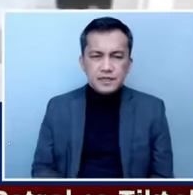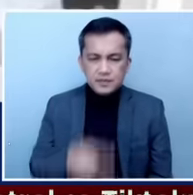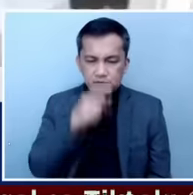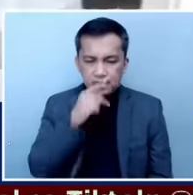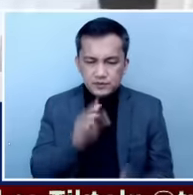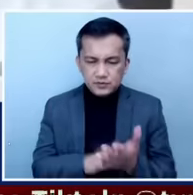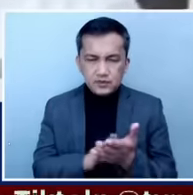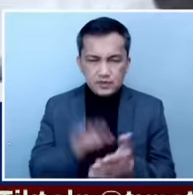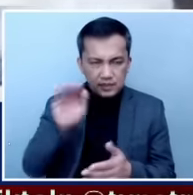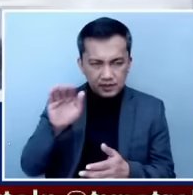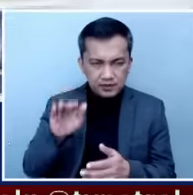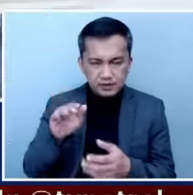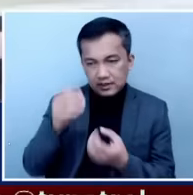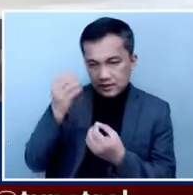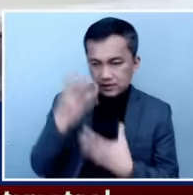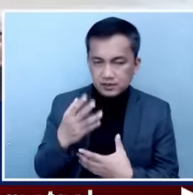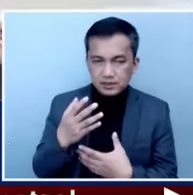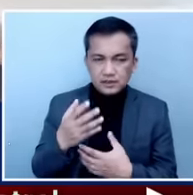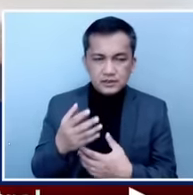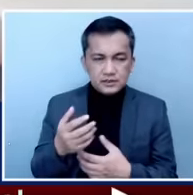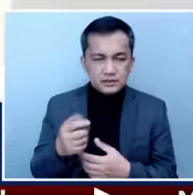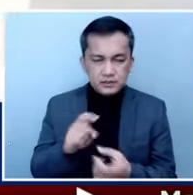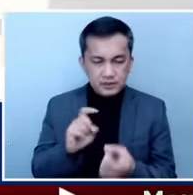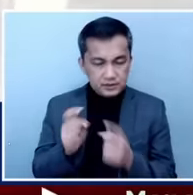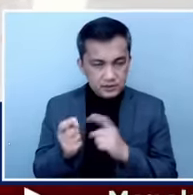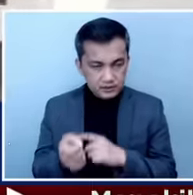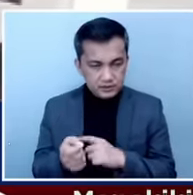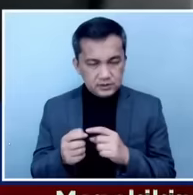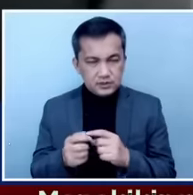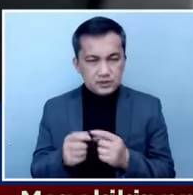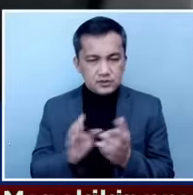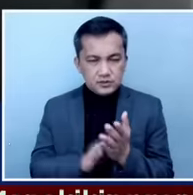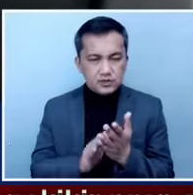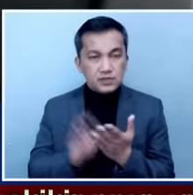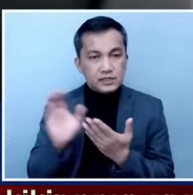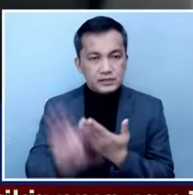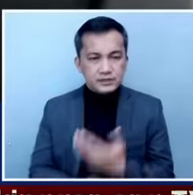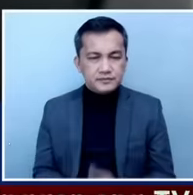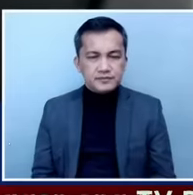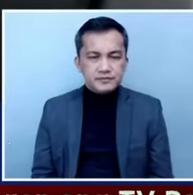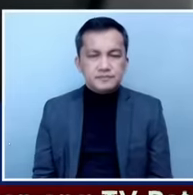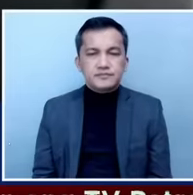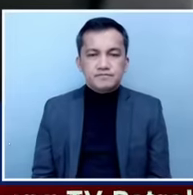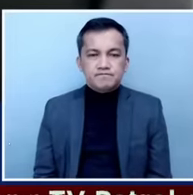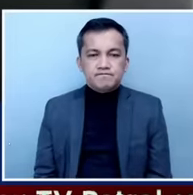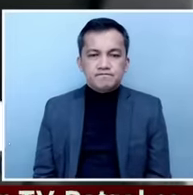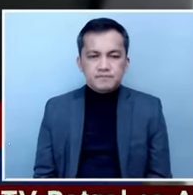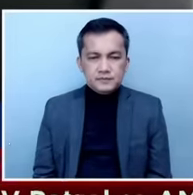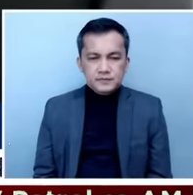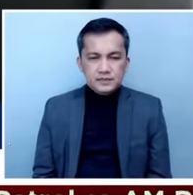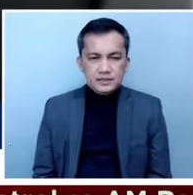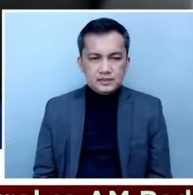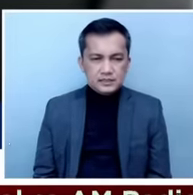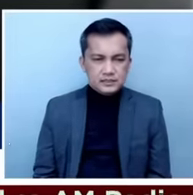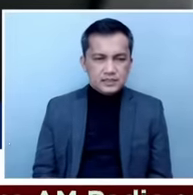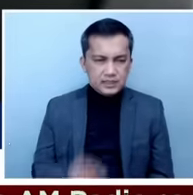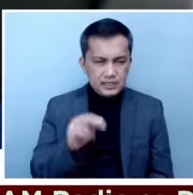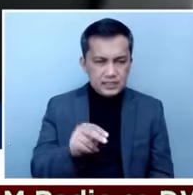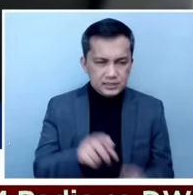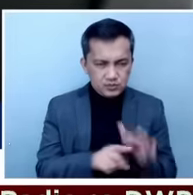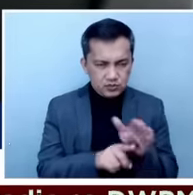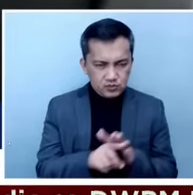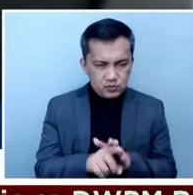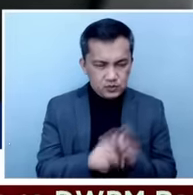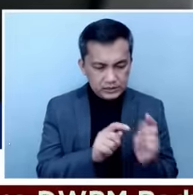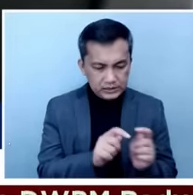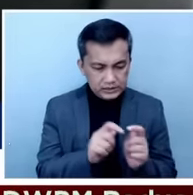agad maabisuhan sa anumang pagbabago sa school calendar. Kailangan gradual transition to Kasi